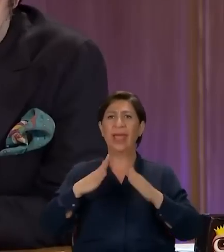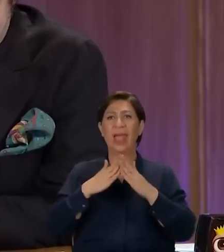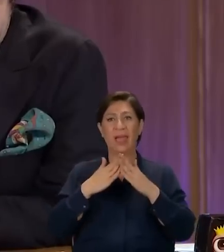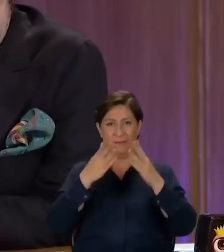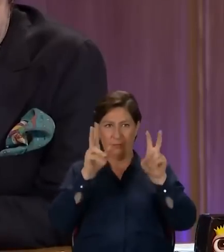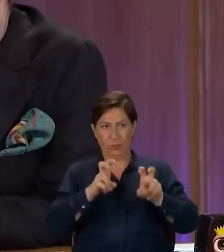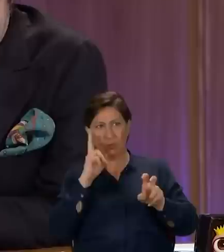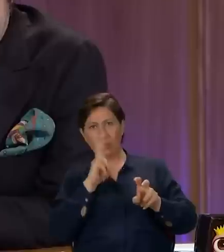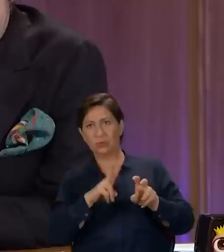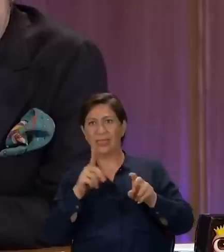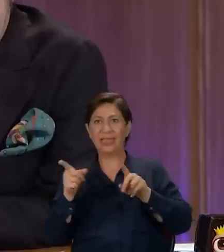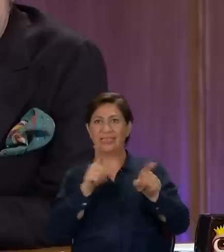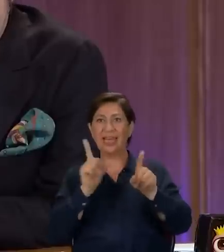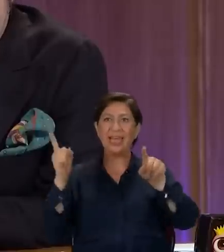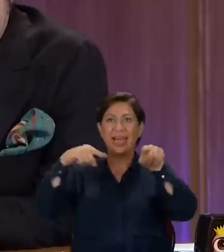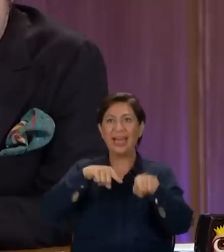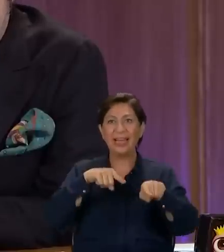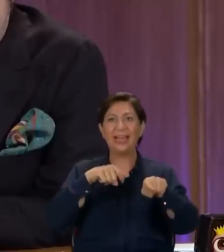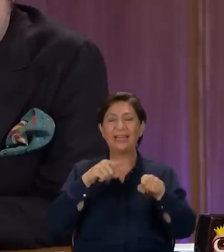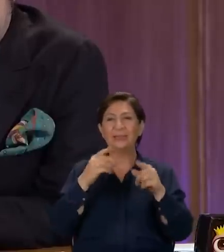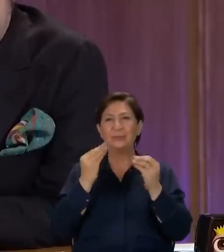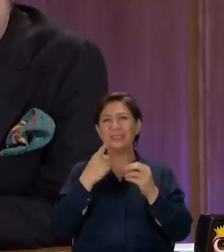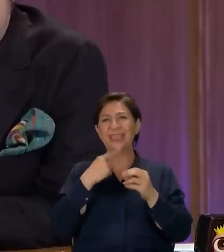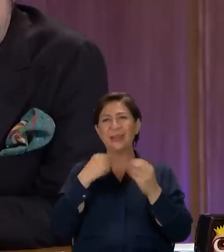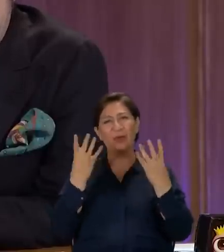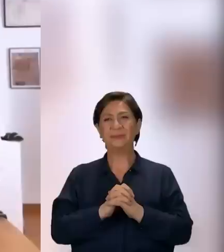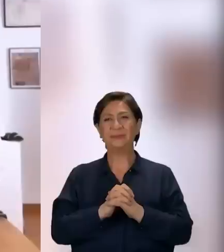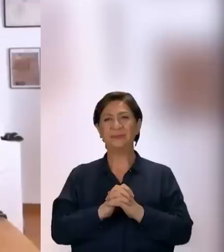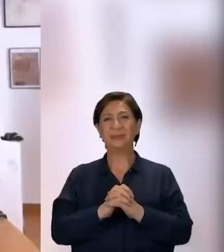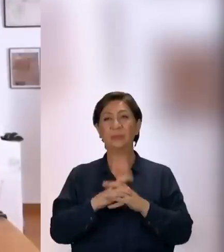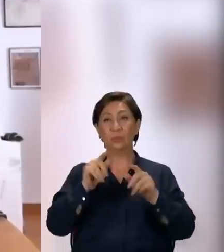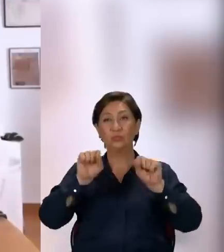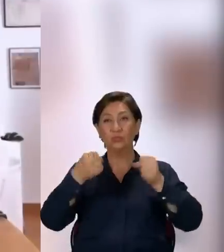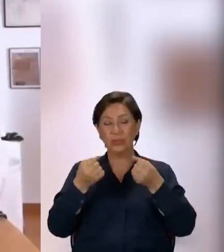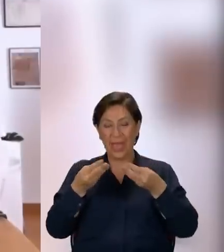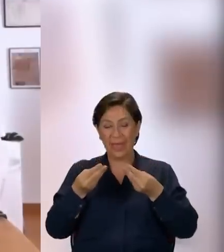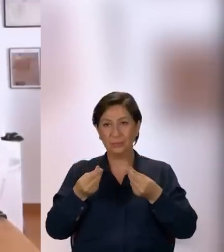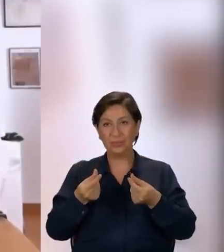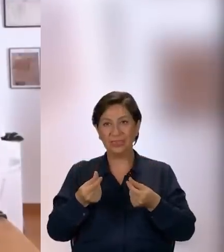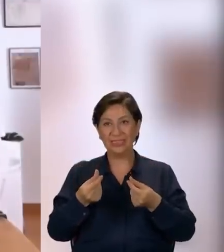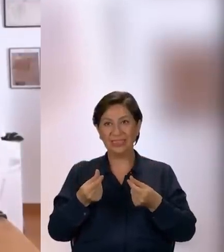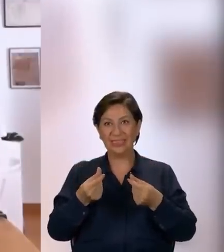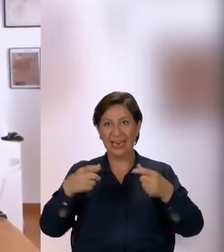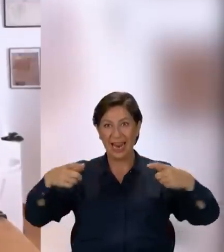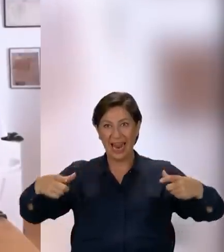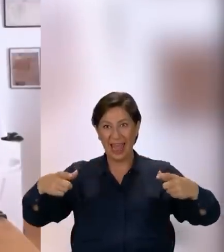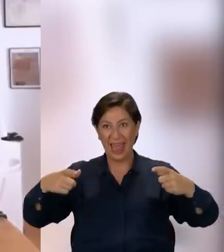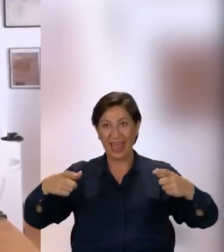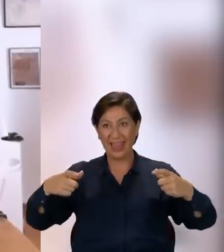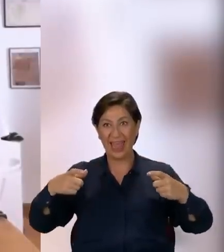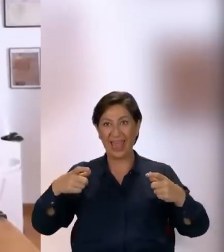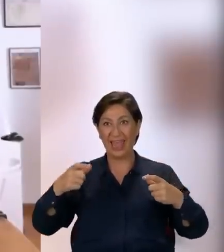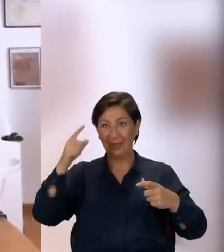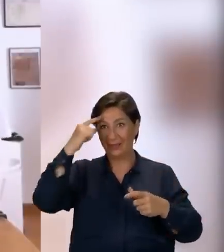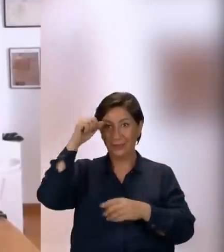halini görüyoruz aslında. X'in arka arkaya gelmesi çok şeker oldu bence. Devam. Çok. Buzlara erimiş.